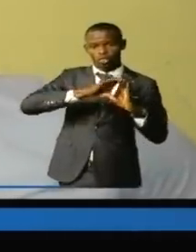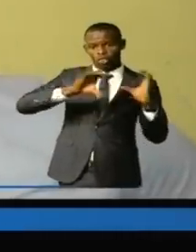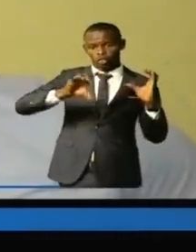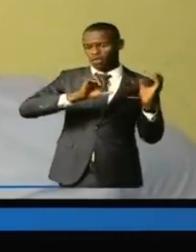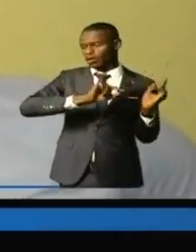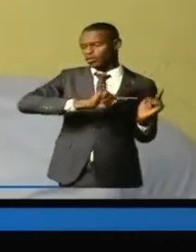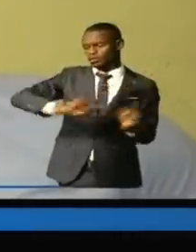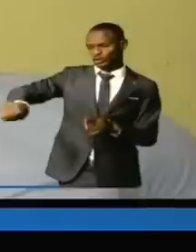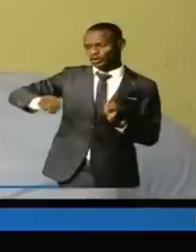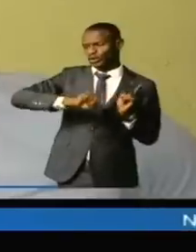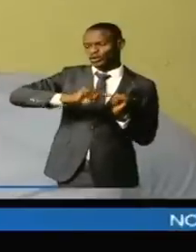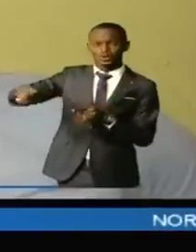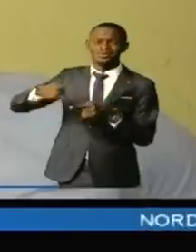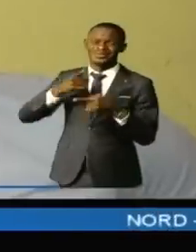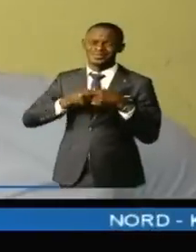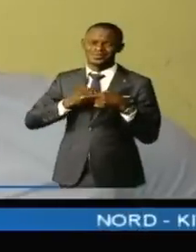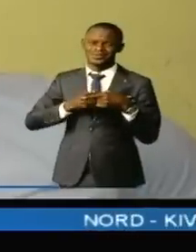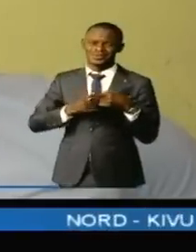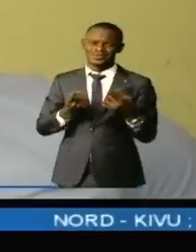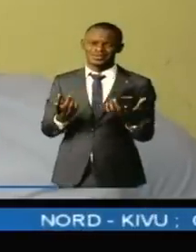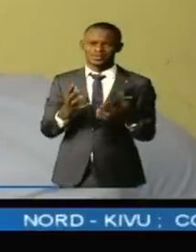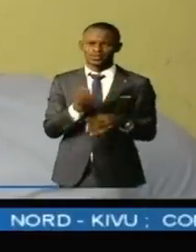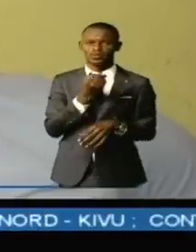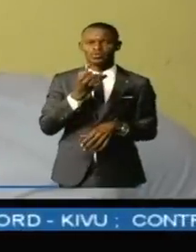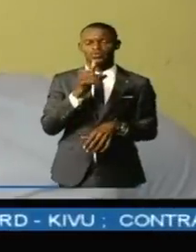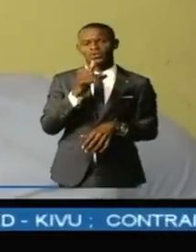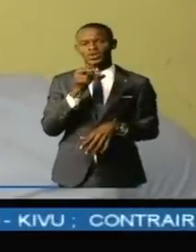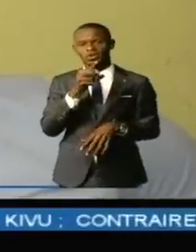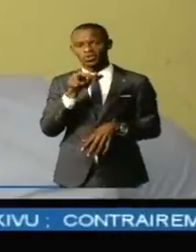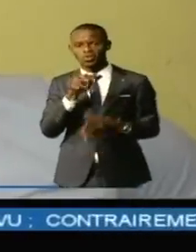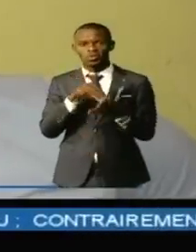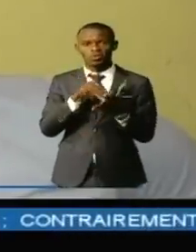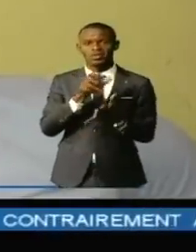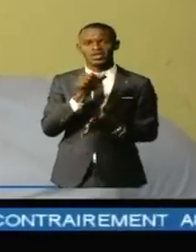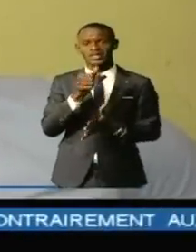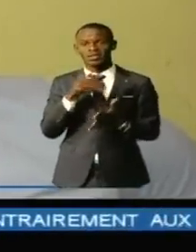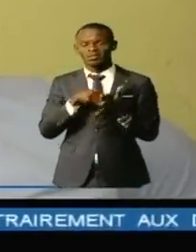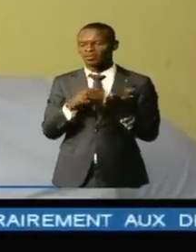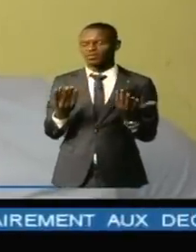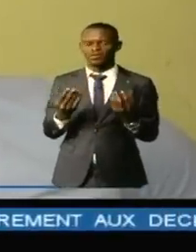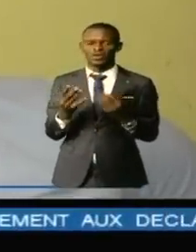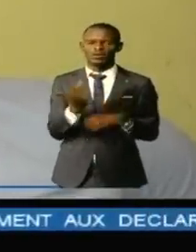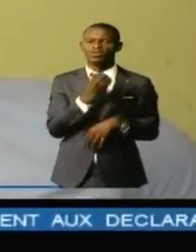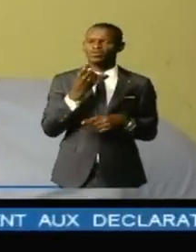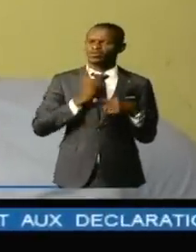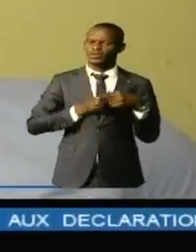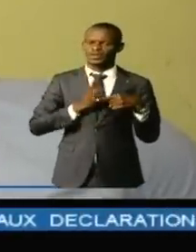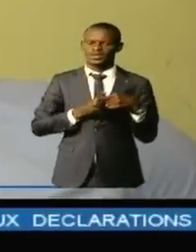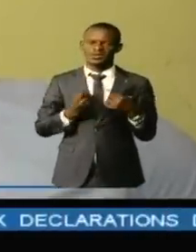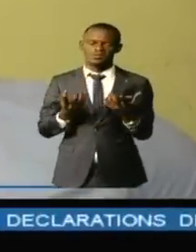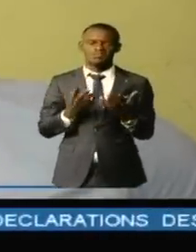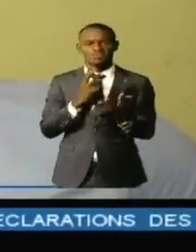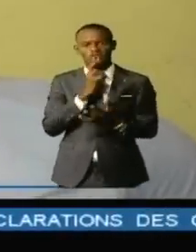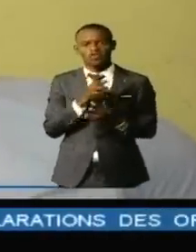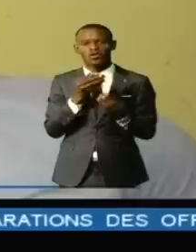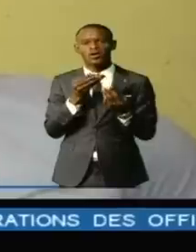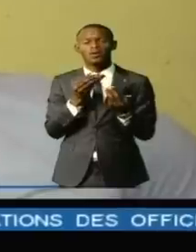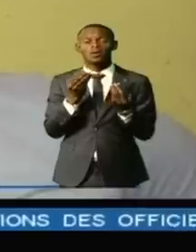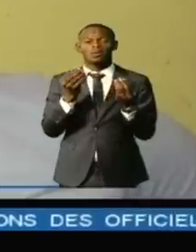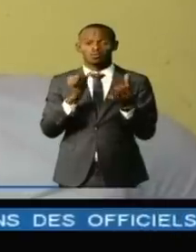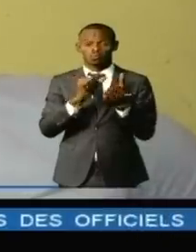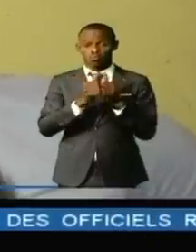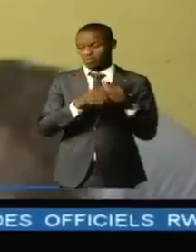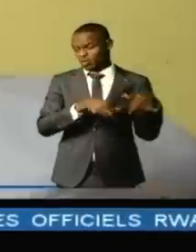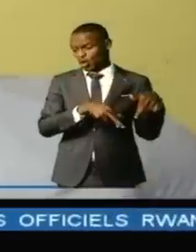10 000 francs pour acheter avec les haricots. C'est ça même. La réalité est que la route